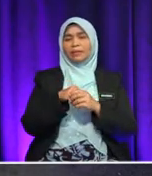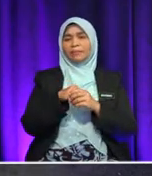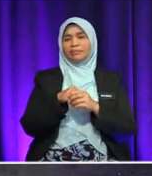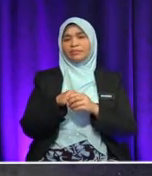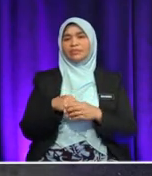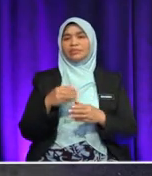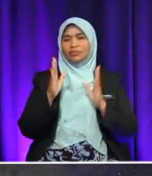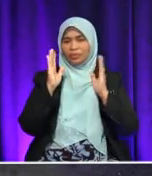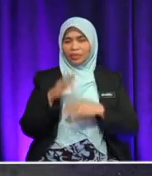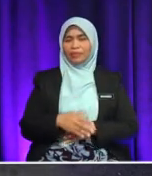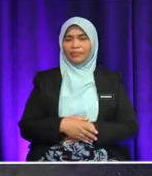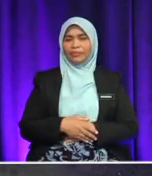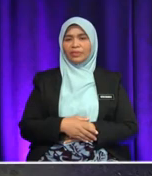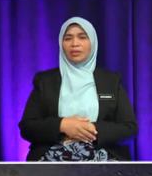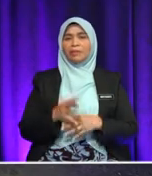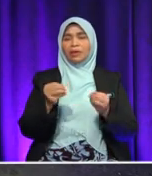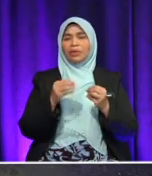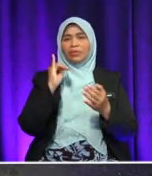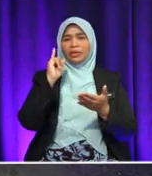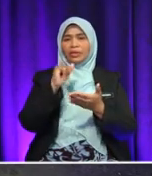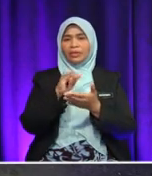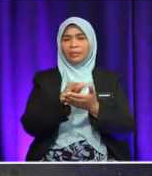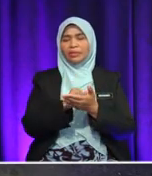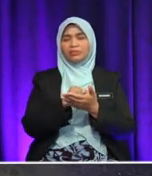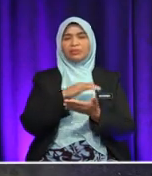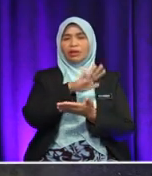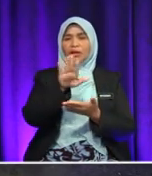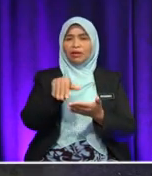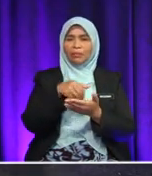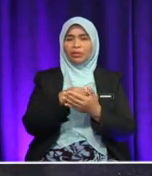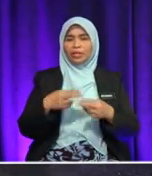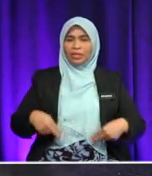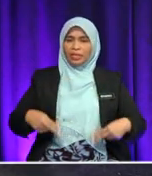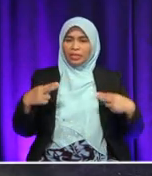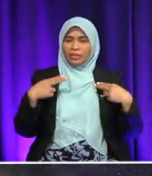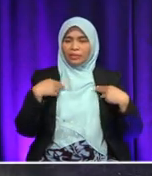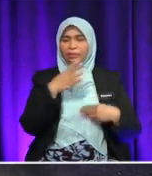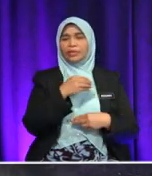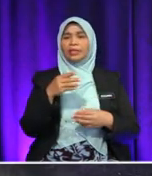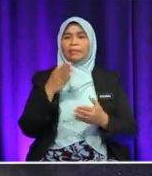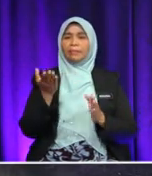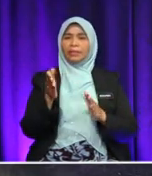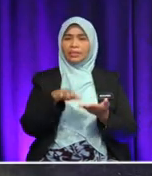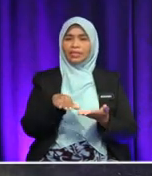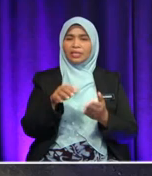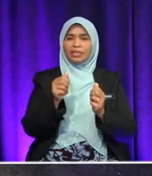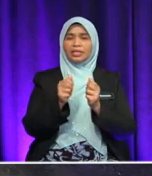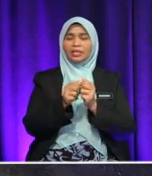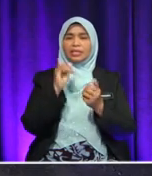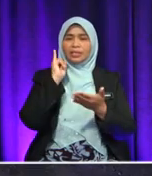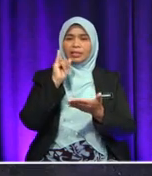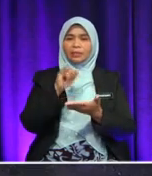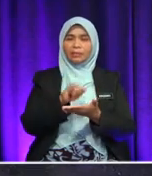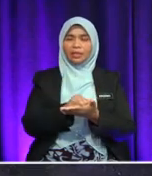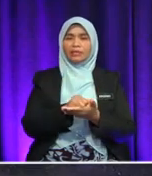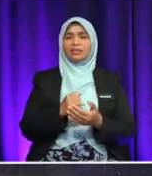hidup kita ini dengan iman mati kita dengan iman semuanya keimanan kita kepada Allah Subhanahu wa ta'ala dengan kita laksanakan